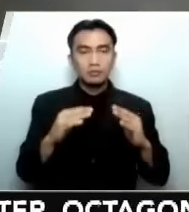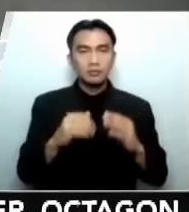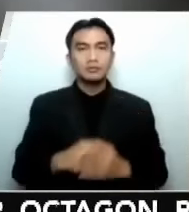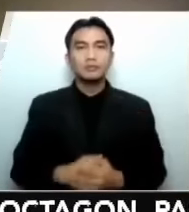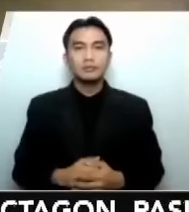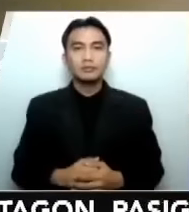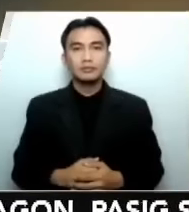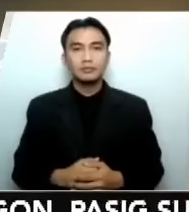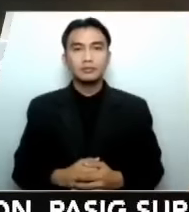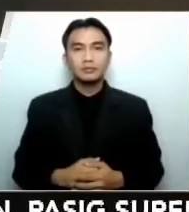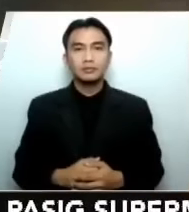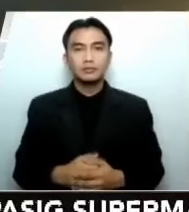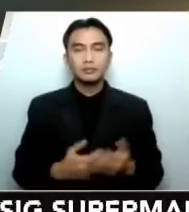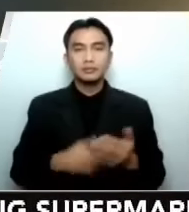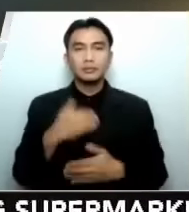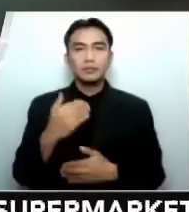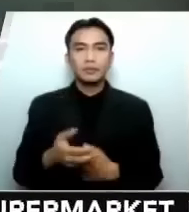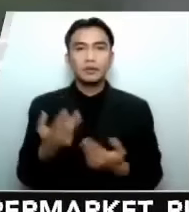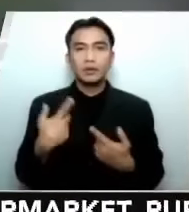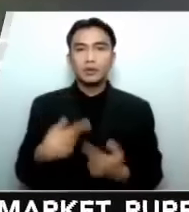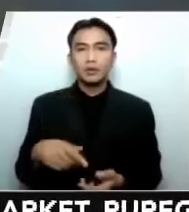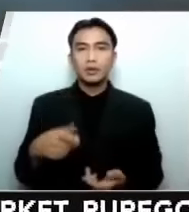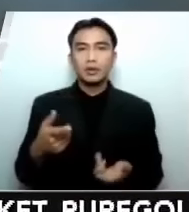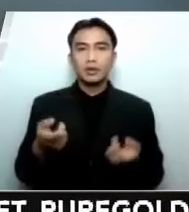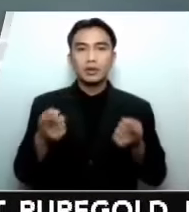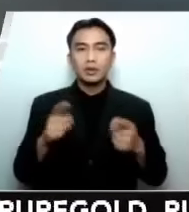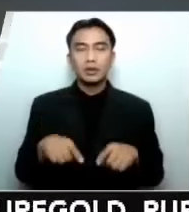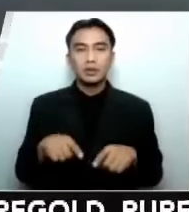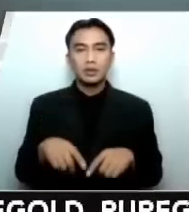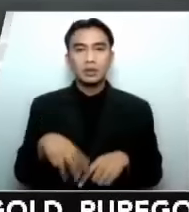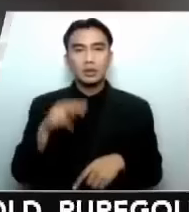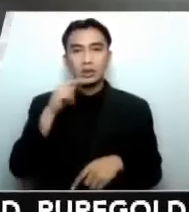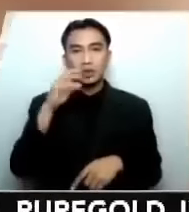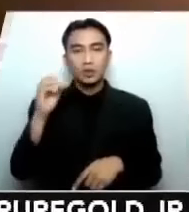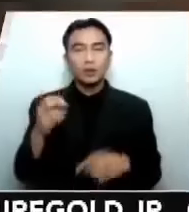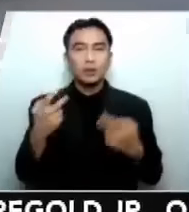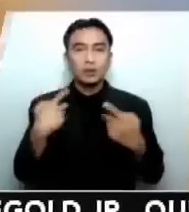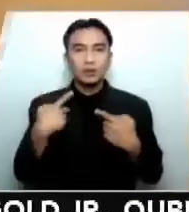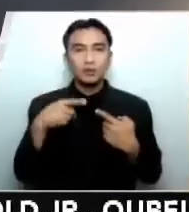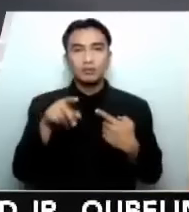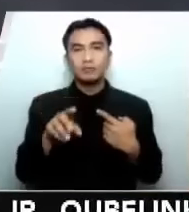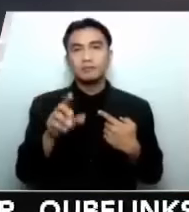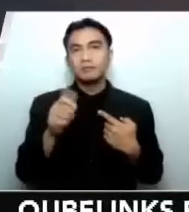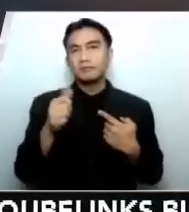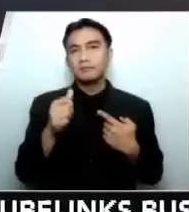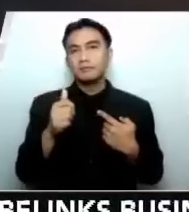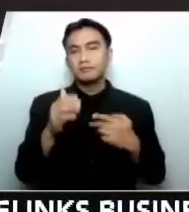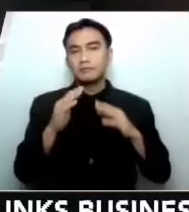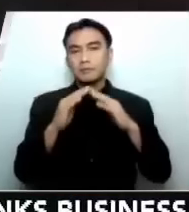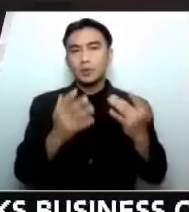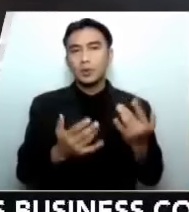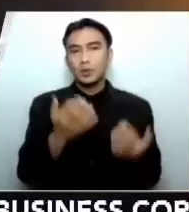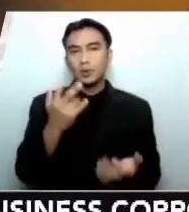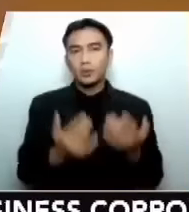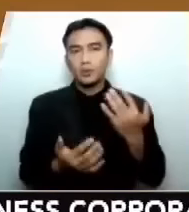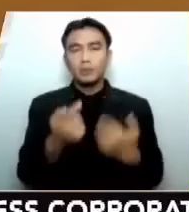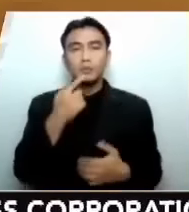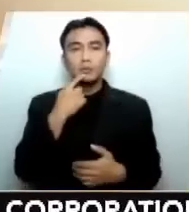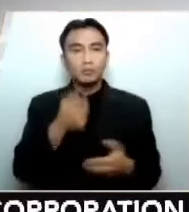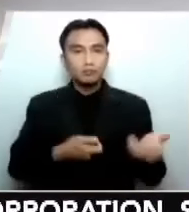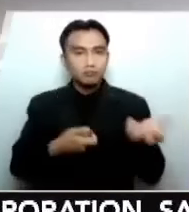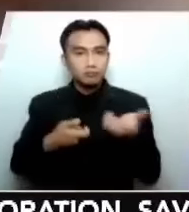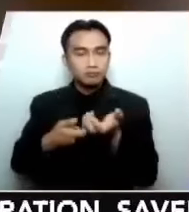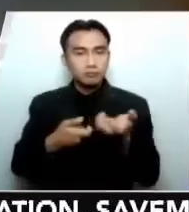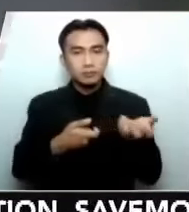Sa Victoria City, Negros Occidental, nilamon ng apoy ang 10 bahay. Ayon sa BFP, sinabi ng ilang residente na nagsimula